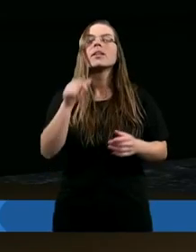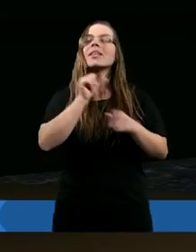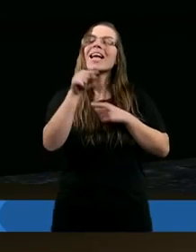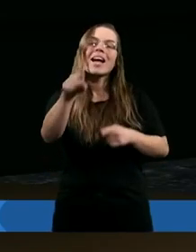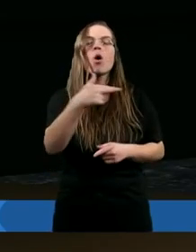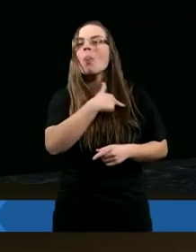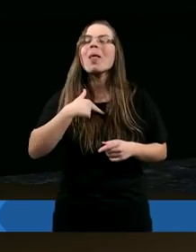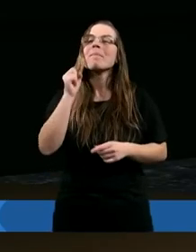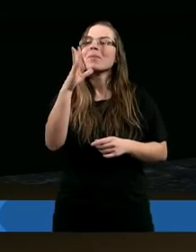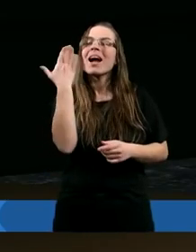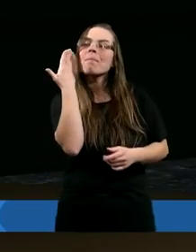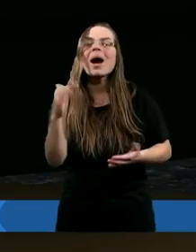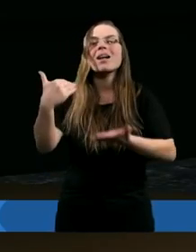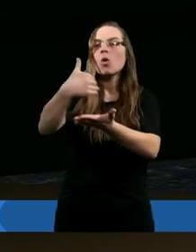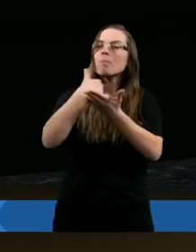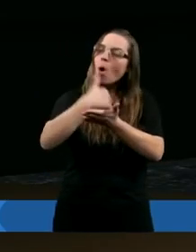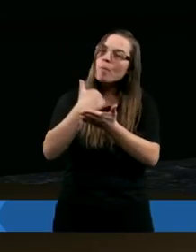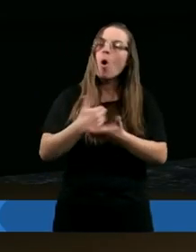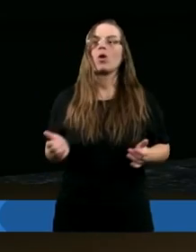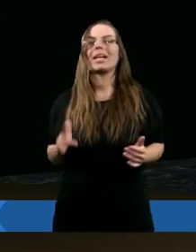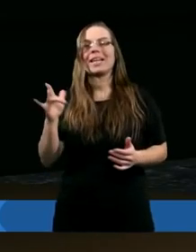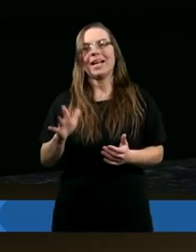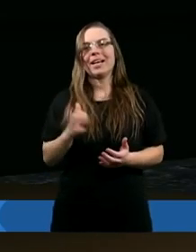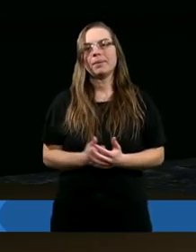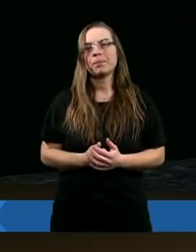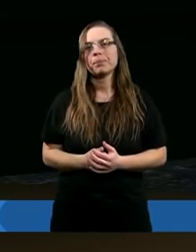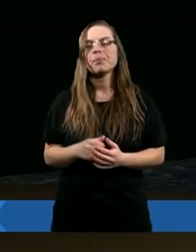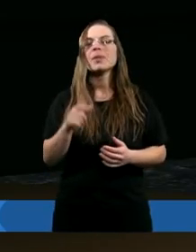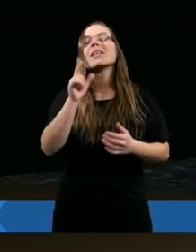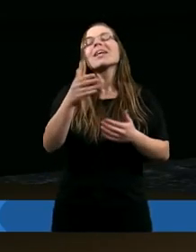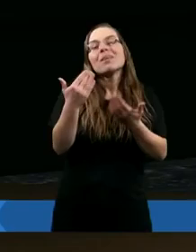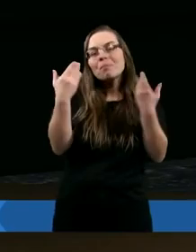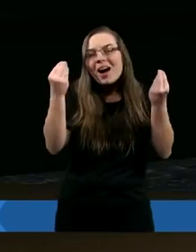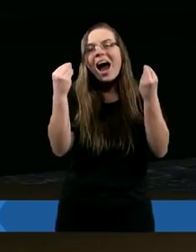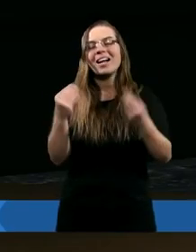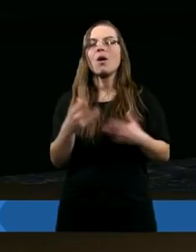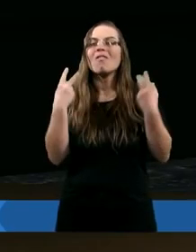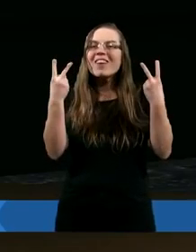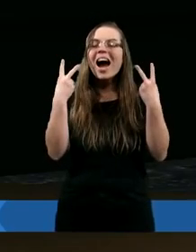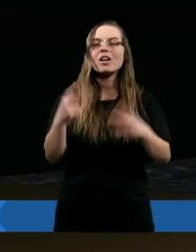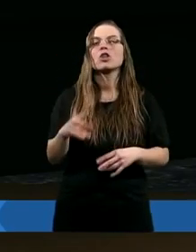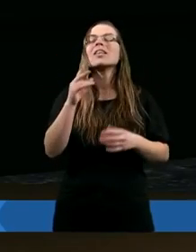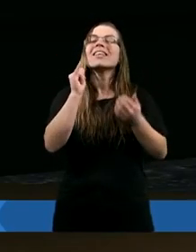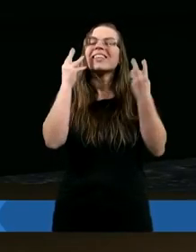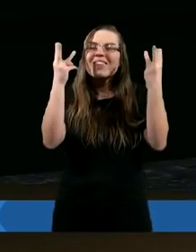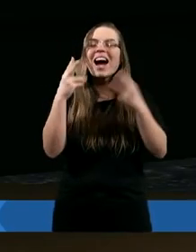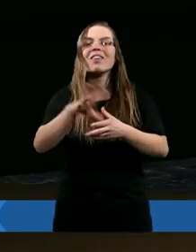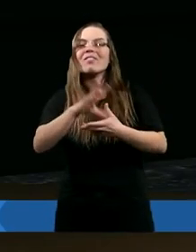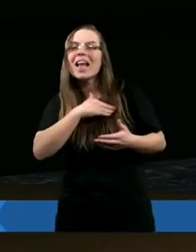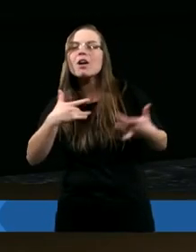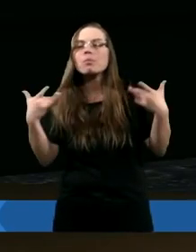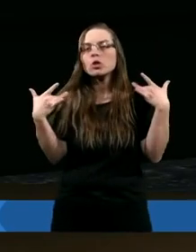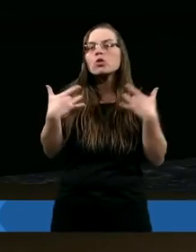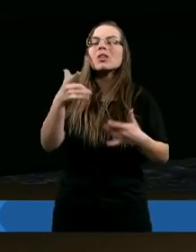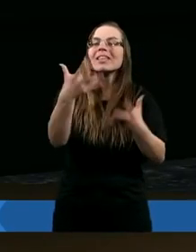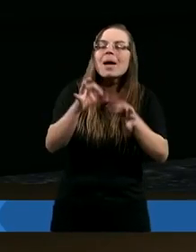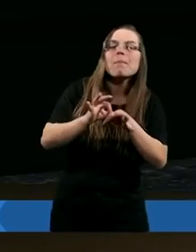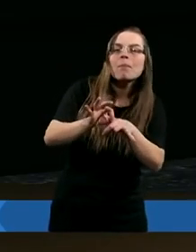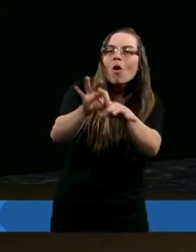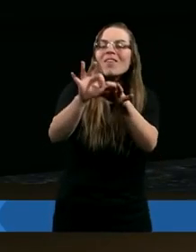Jest On nam tak bardzo pomocny na co dzień, w każdej chwili naszego życia, bo chcemy